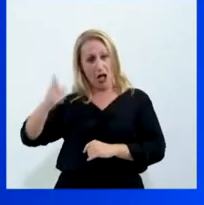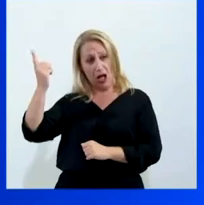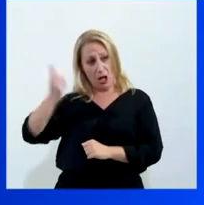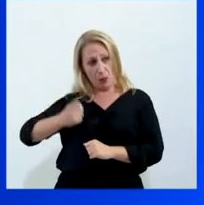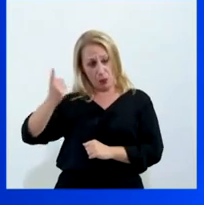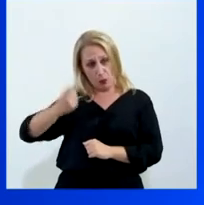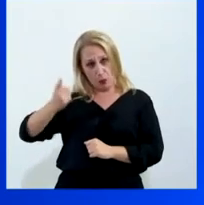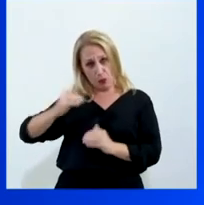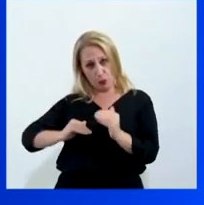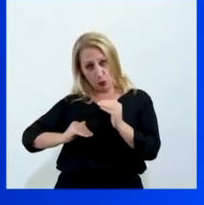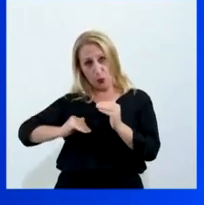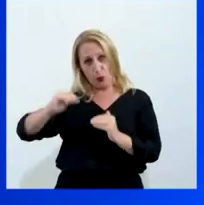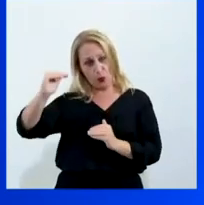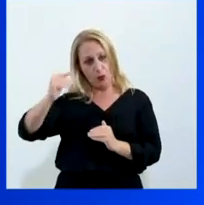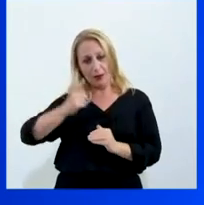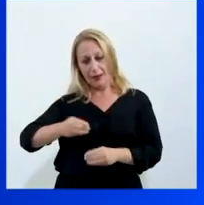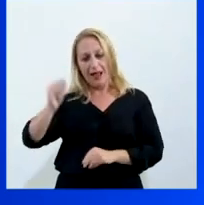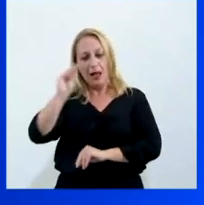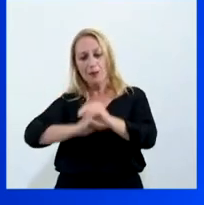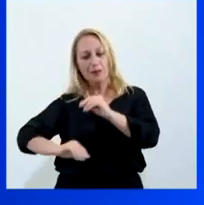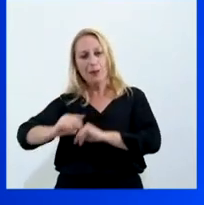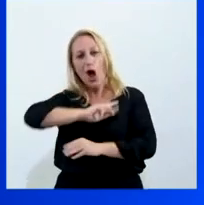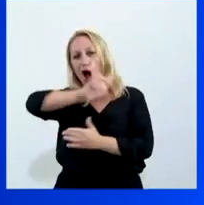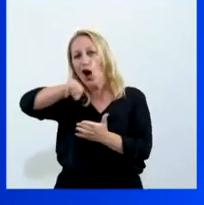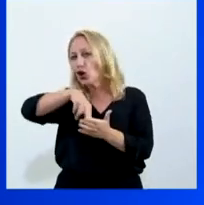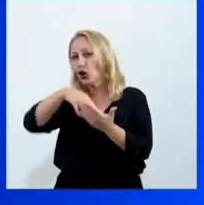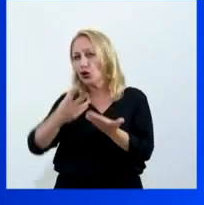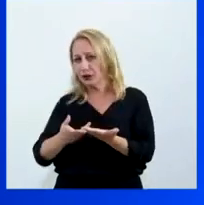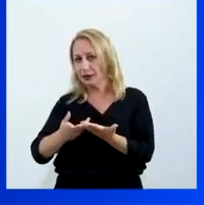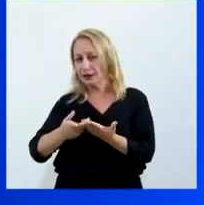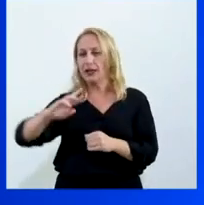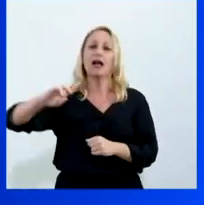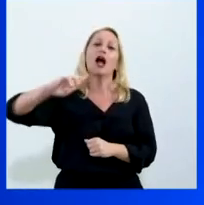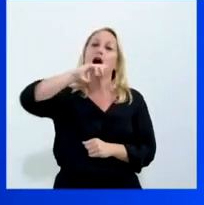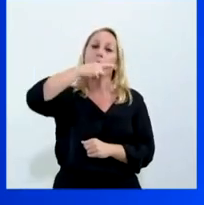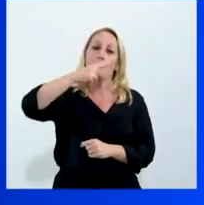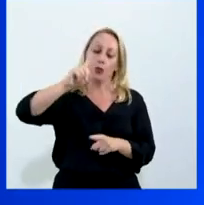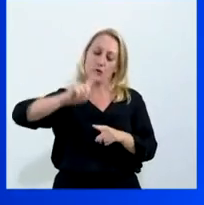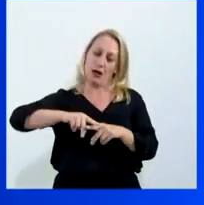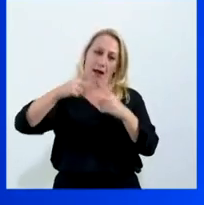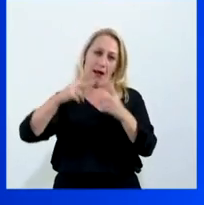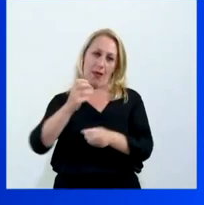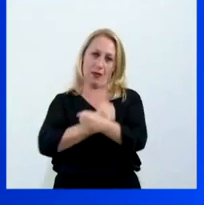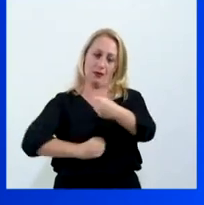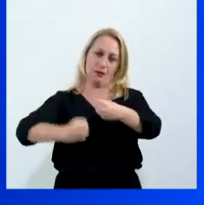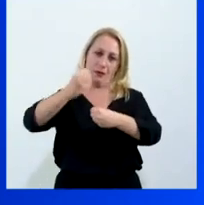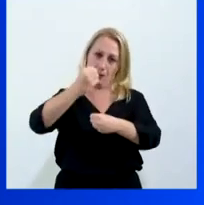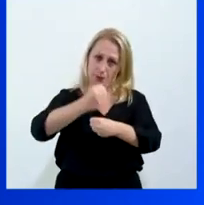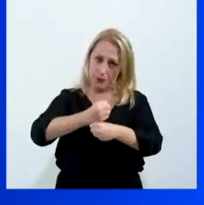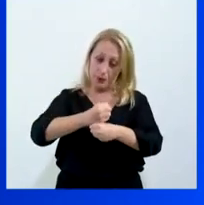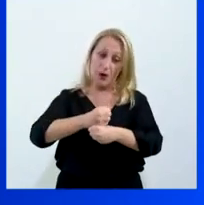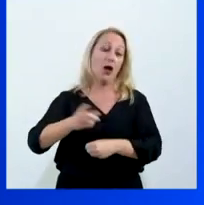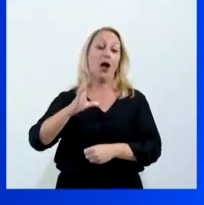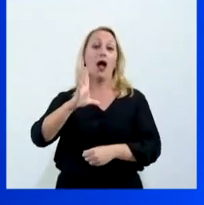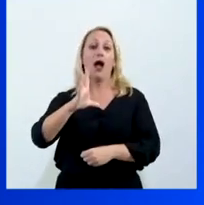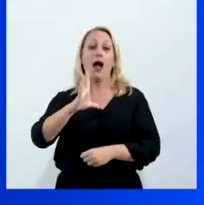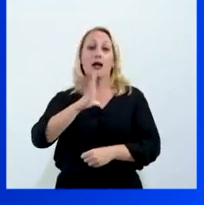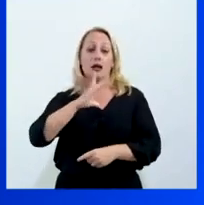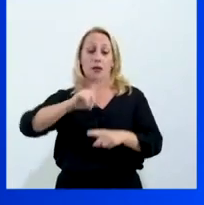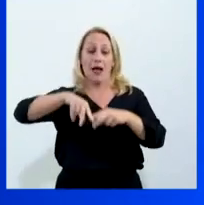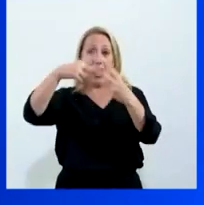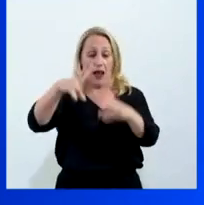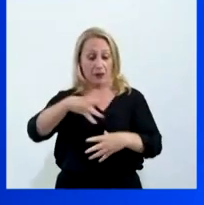ποσοστό πρωθυπουργός της χώρας και θα τιμήσω την εμπιστοσύνη του ελληνικού λαού για την επόμενη